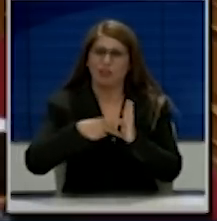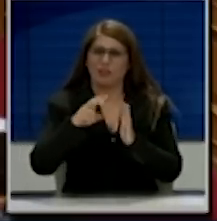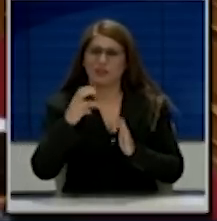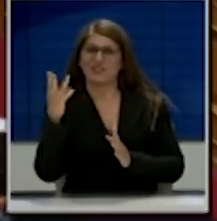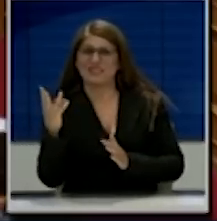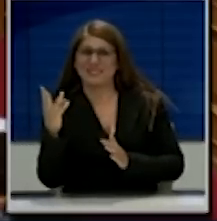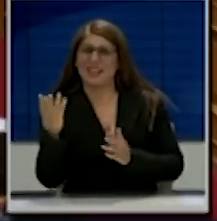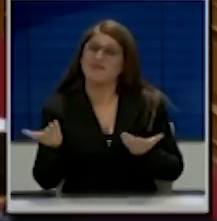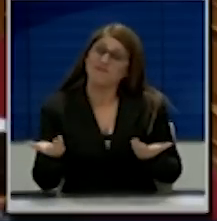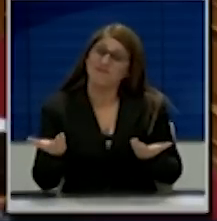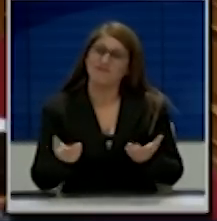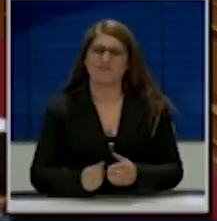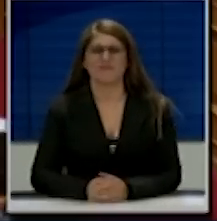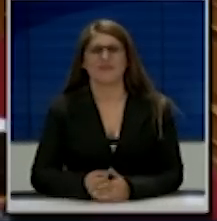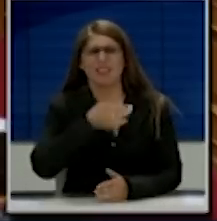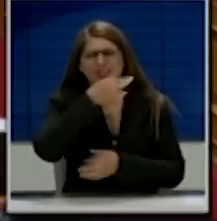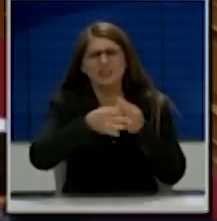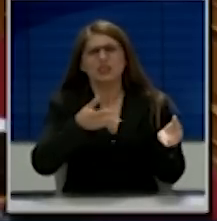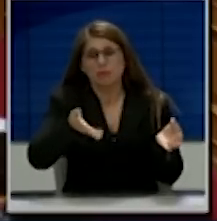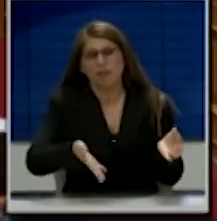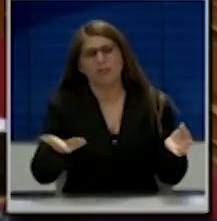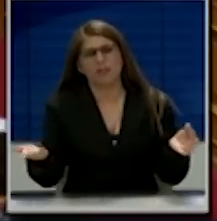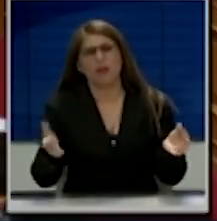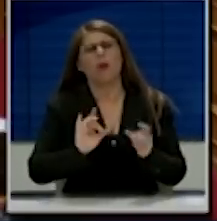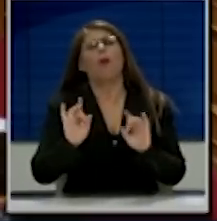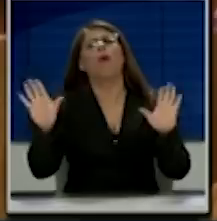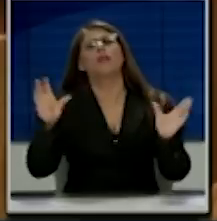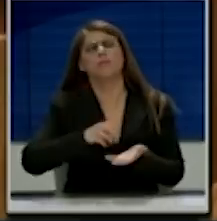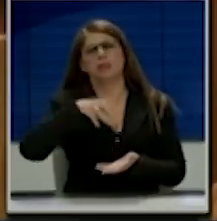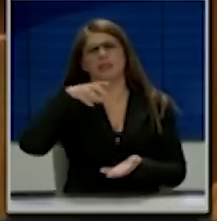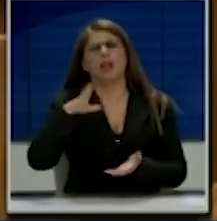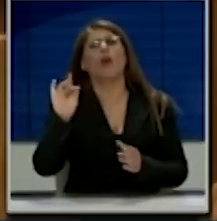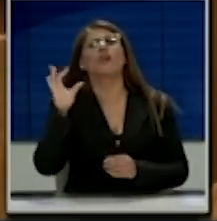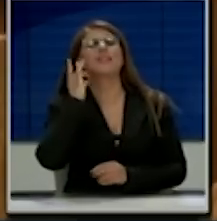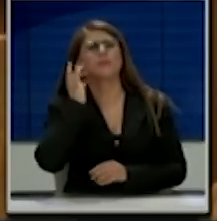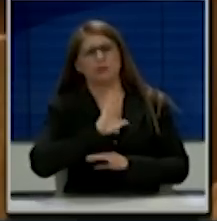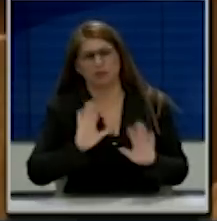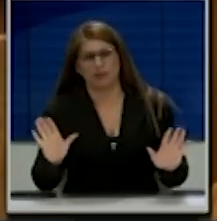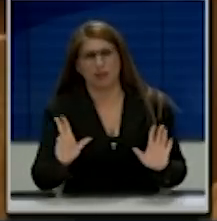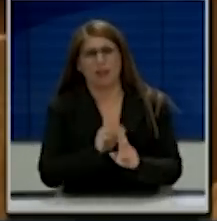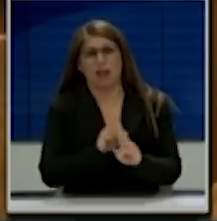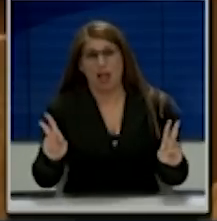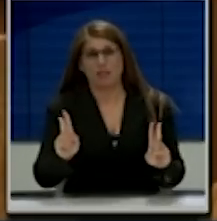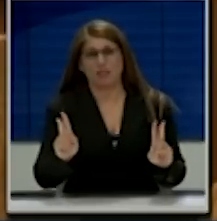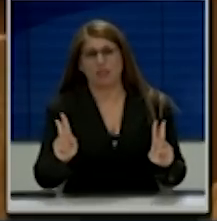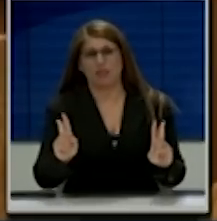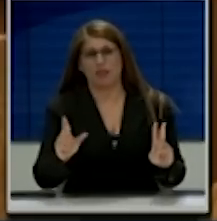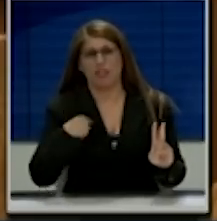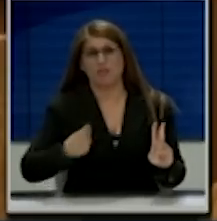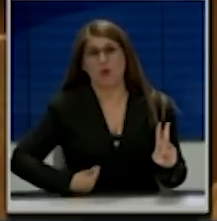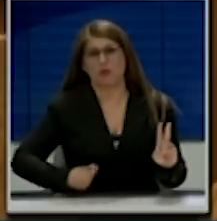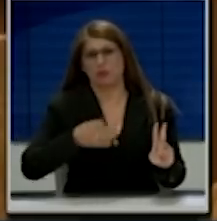2023. Θα σας το πω εδώ λοιπόν, χωρίς μπύρα, χωρίς τσίπουρο. Καθαρά και εξάστερα,